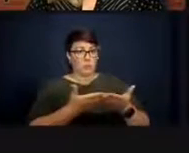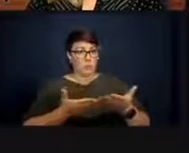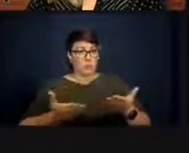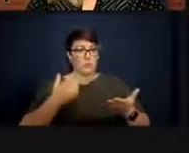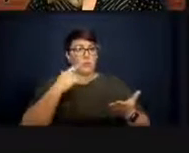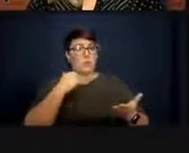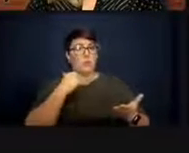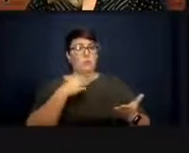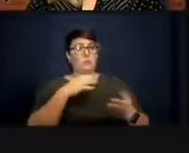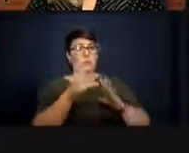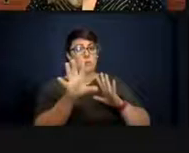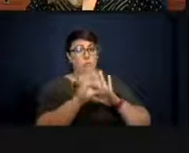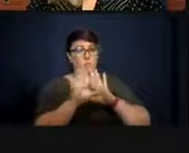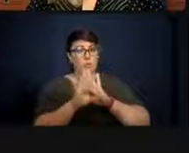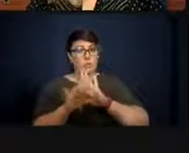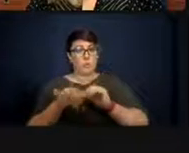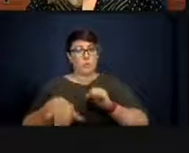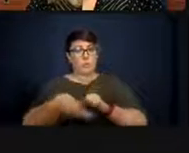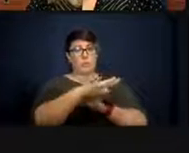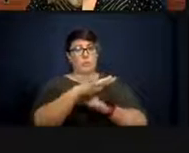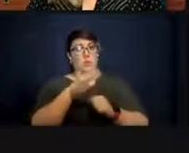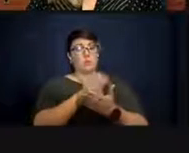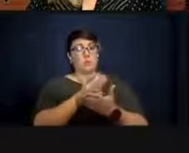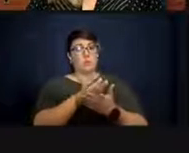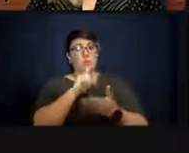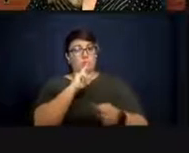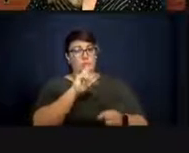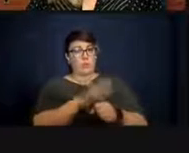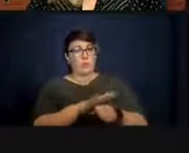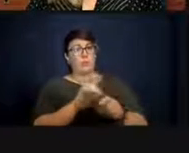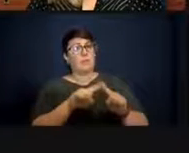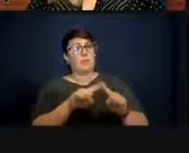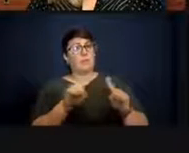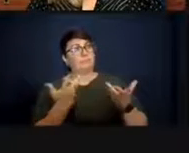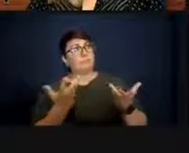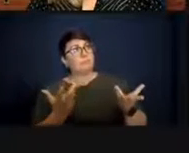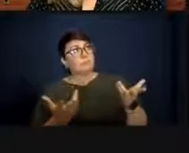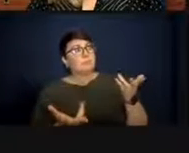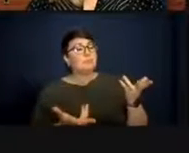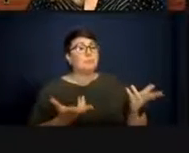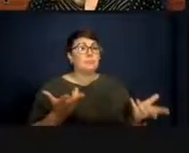من تصحيح هذه الموارد التي وعدنا بها. ولكن